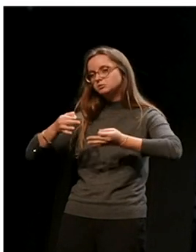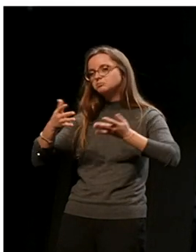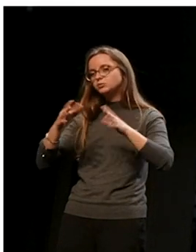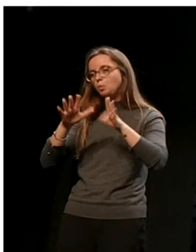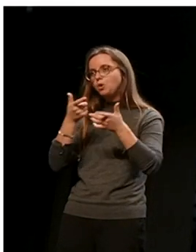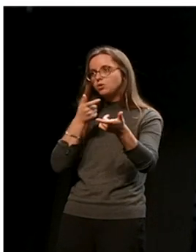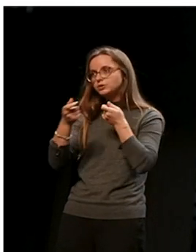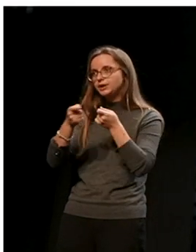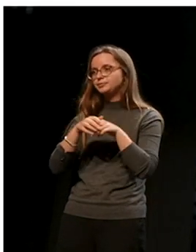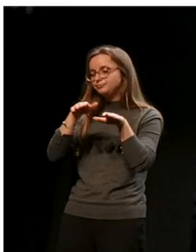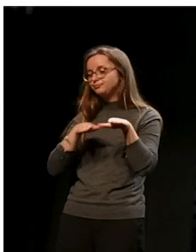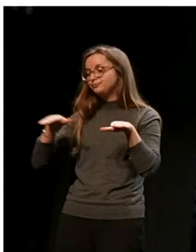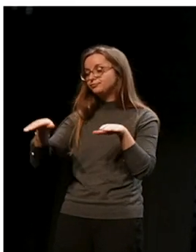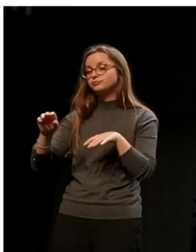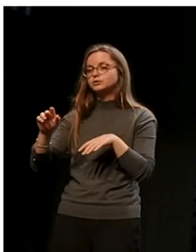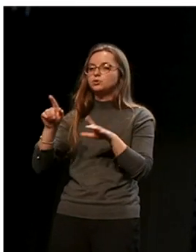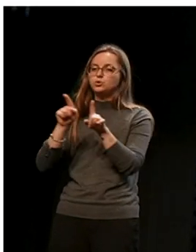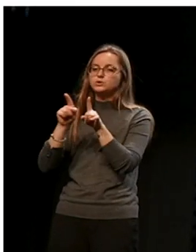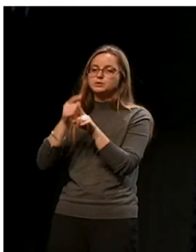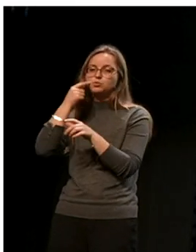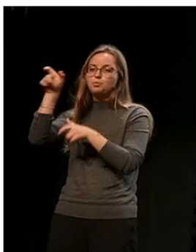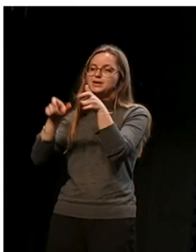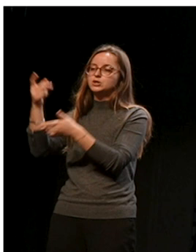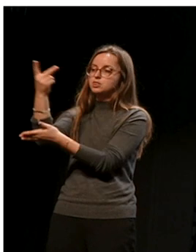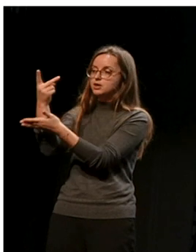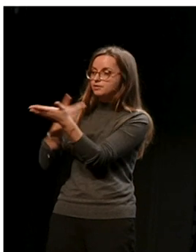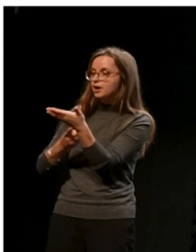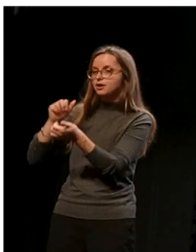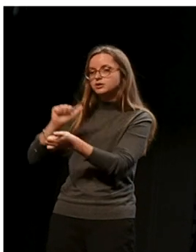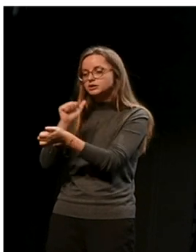impacts en termes d'édition pour les illustrateurs, pour